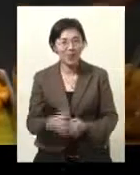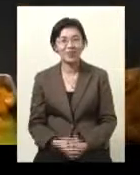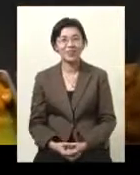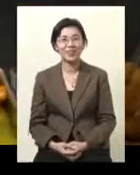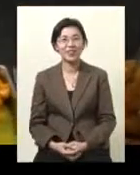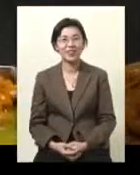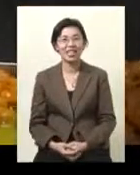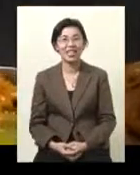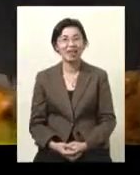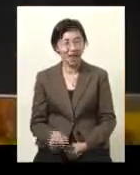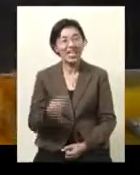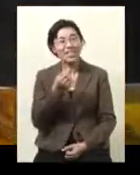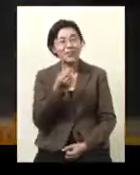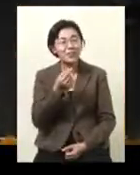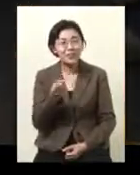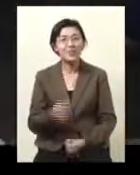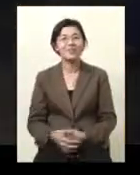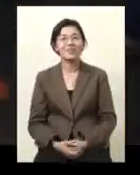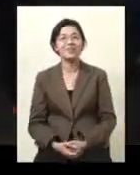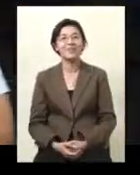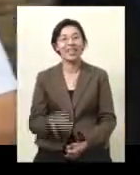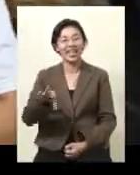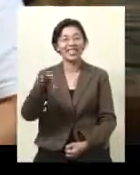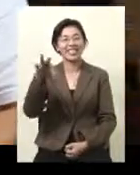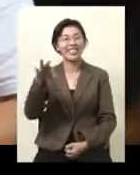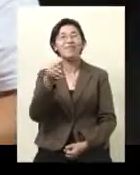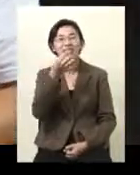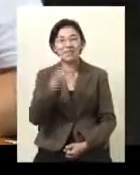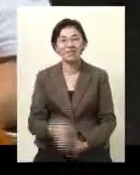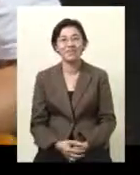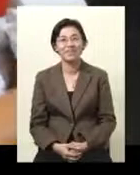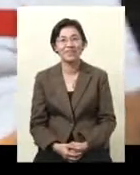ชอบครับอ๋อชอบใช่ไหมล่ะหาชิมเลยดู